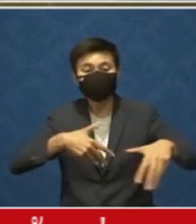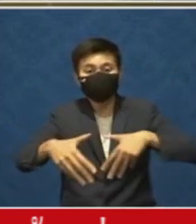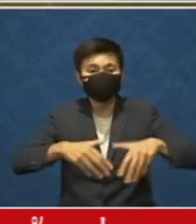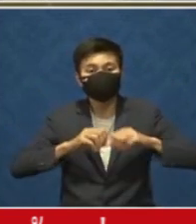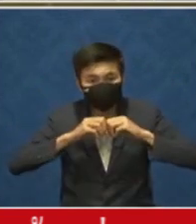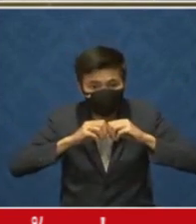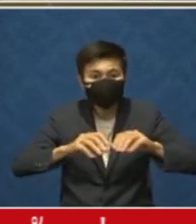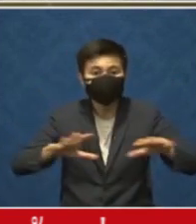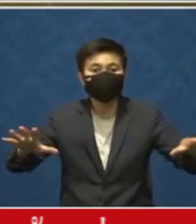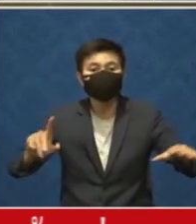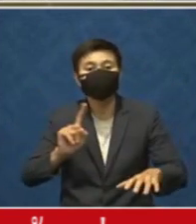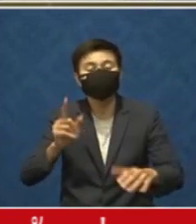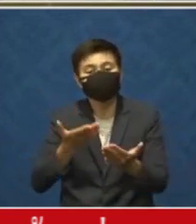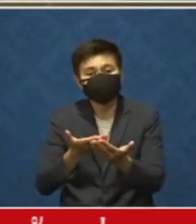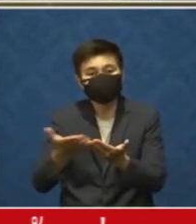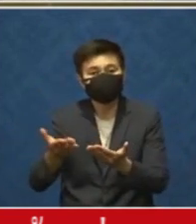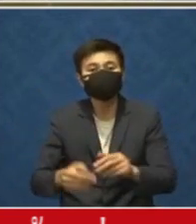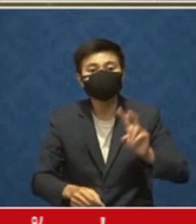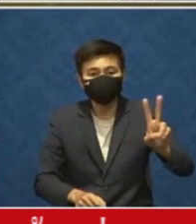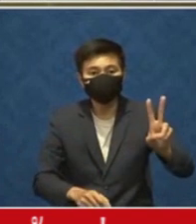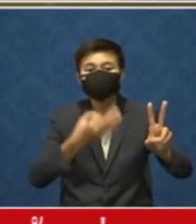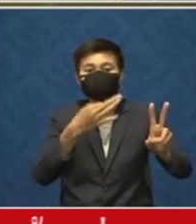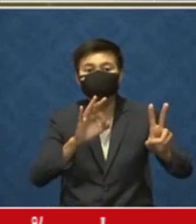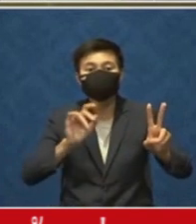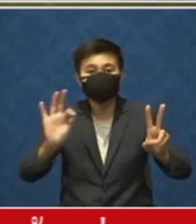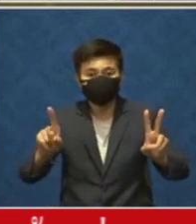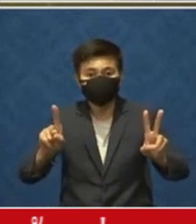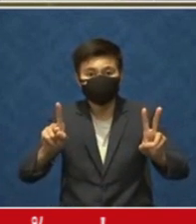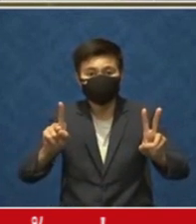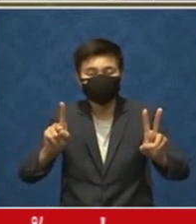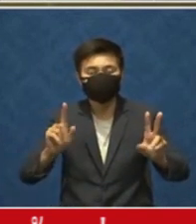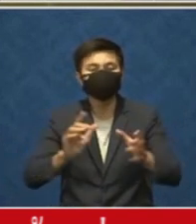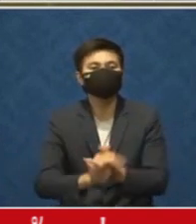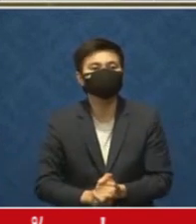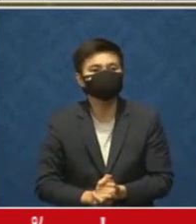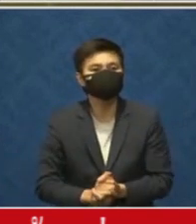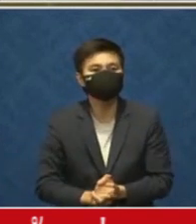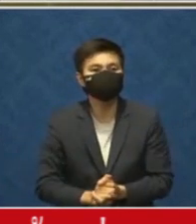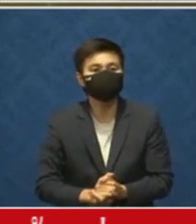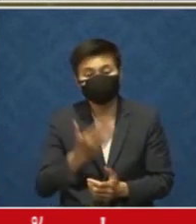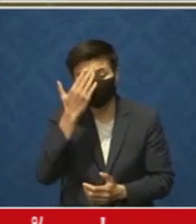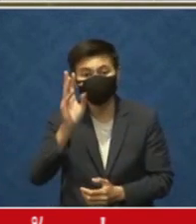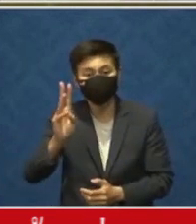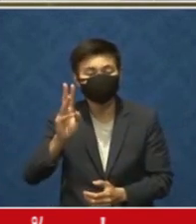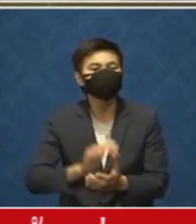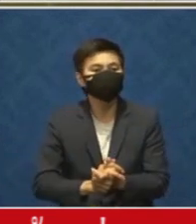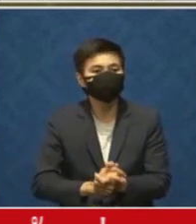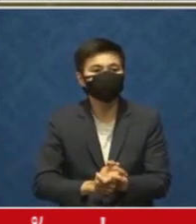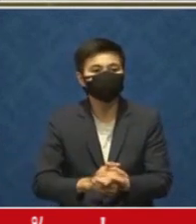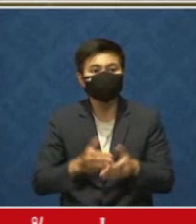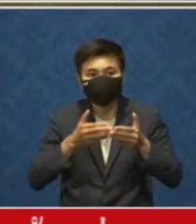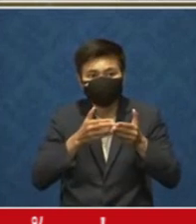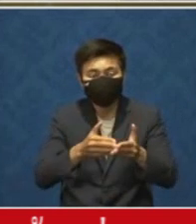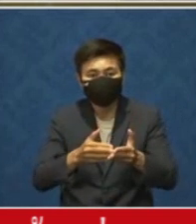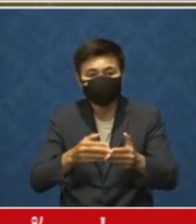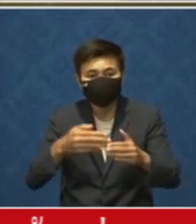ชนทั่วไปนะครับว่าเป็นการซื้อ2แถม1ต่อไปครับหน้าที่6ครับเรือดำน้ำดีเซ